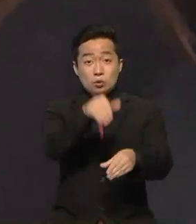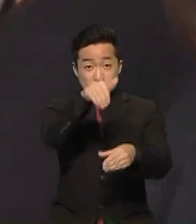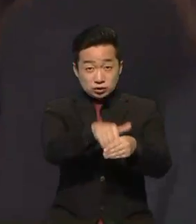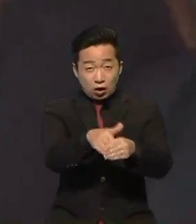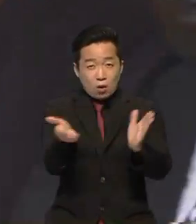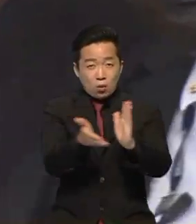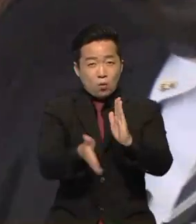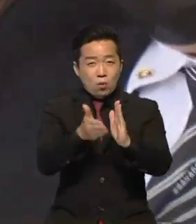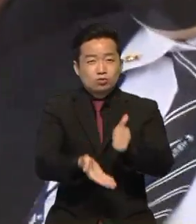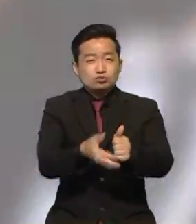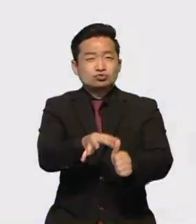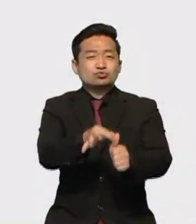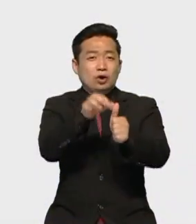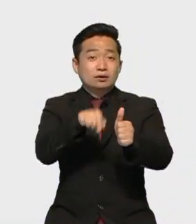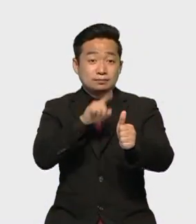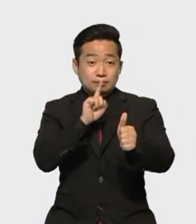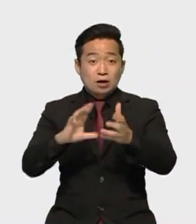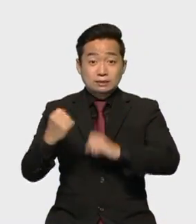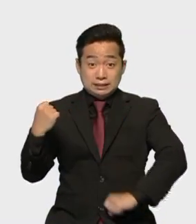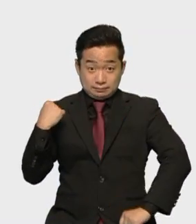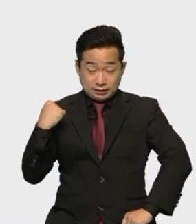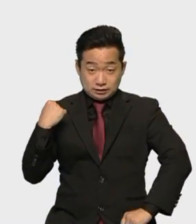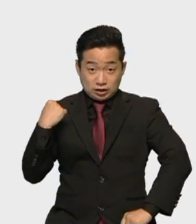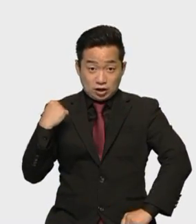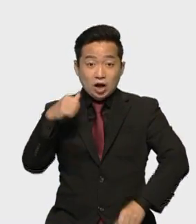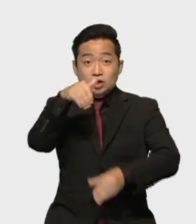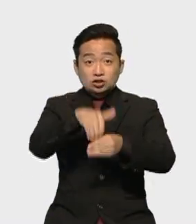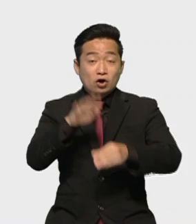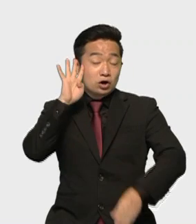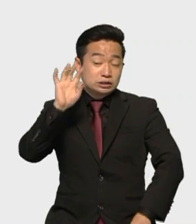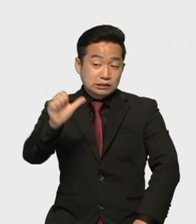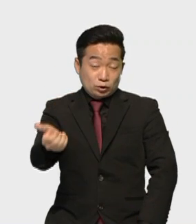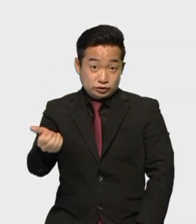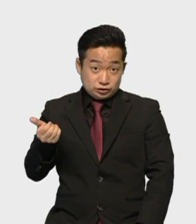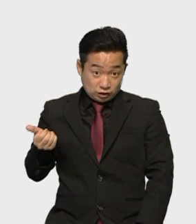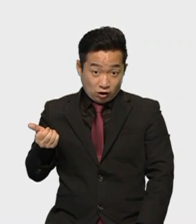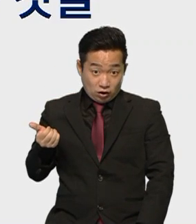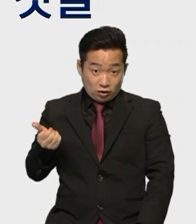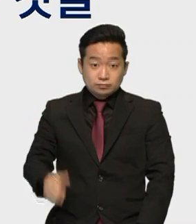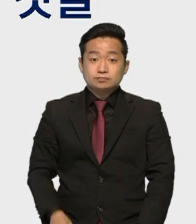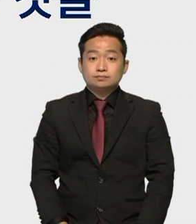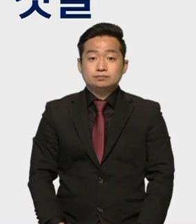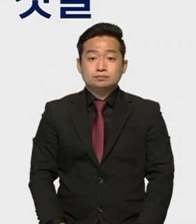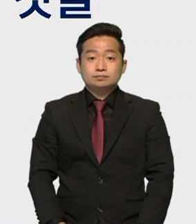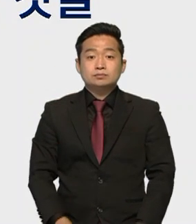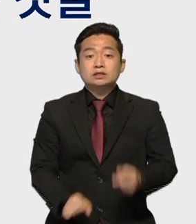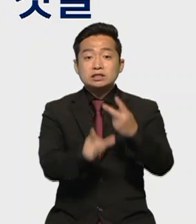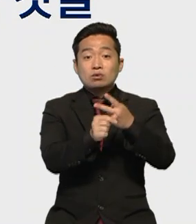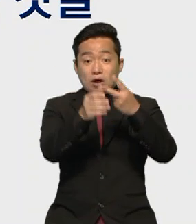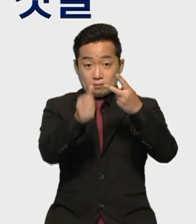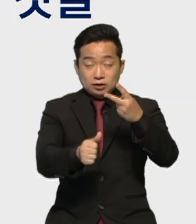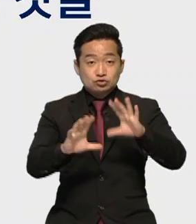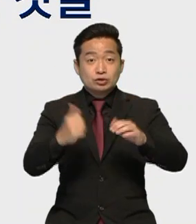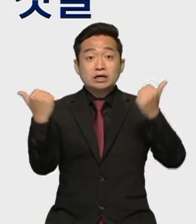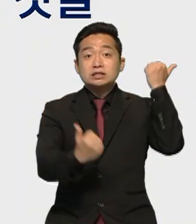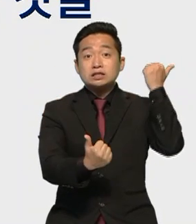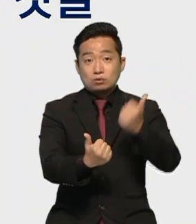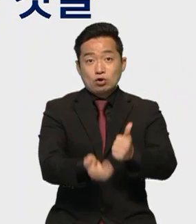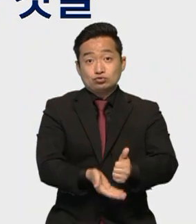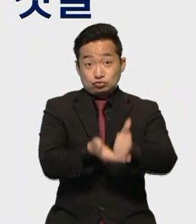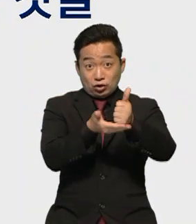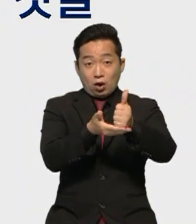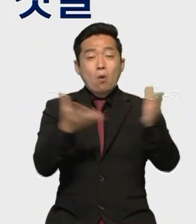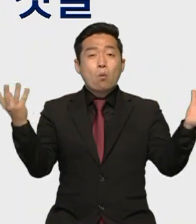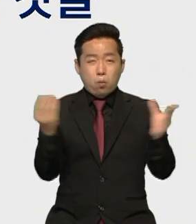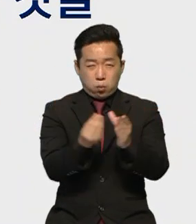가능성입니다. 국민의힘 당규로는 선거일 45일 전까지, 그러니까 2월 하순까지 국회의원 후보자 추천을 완료하는